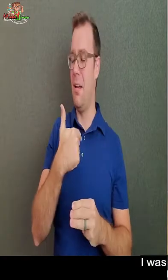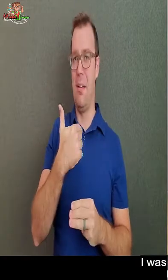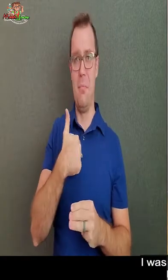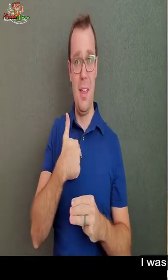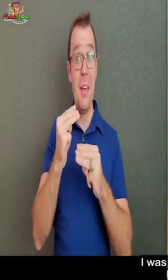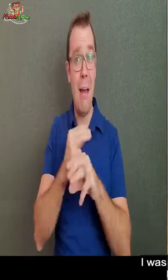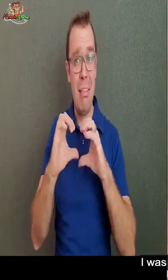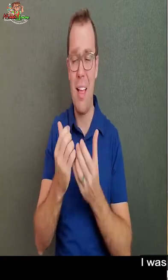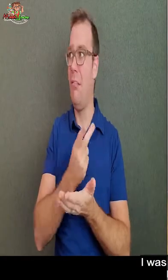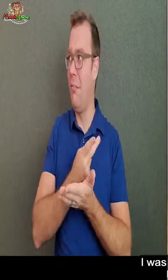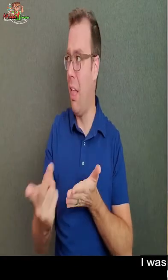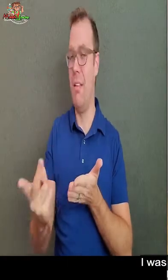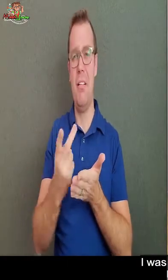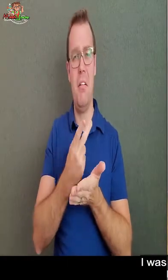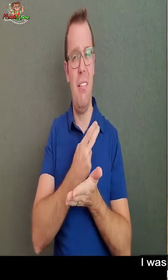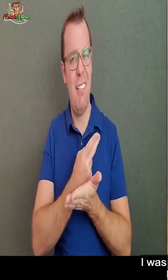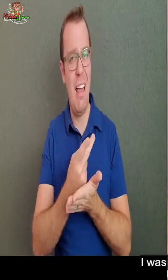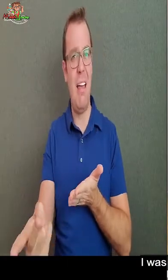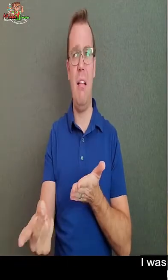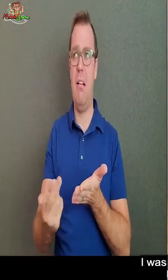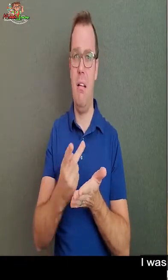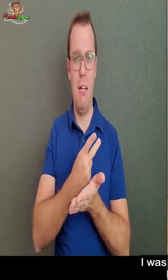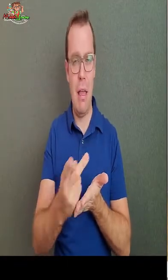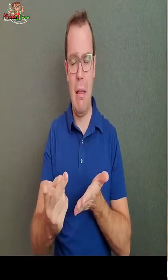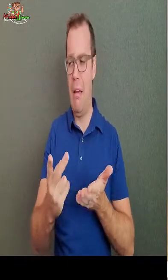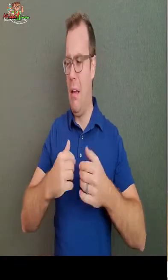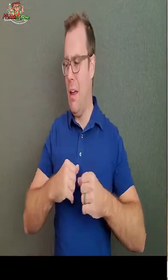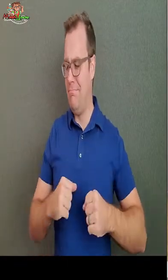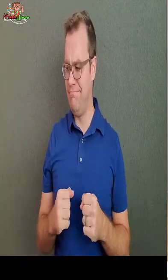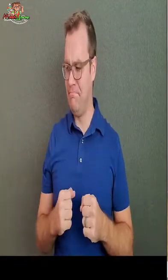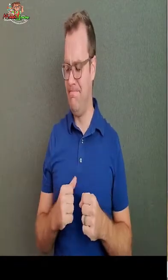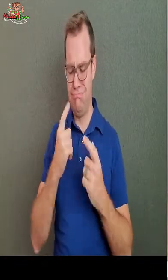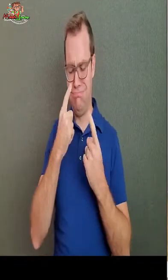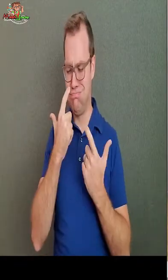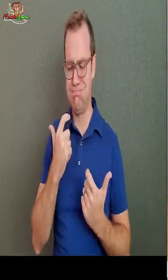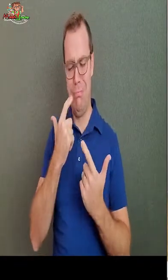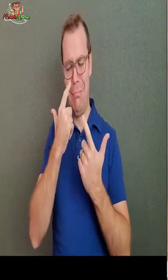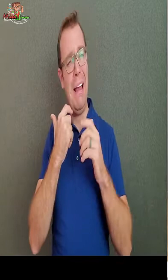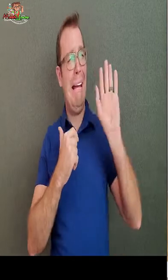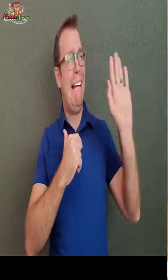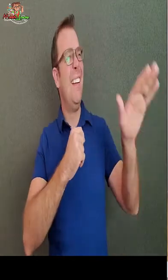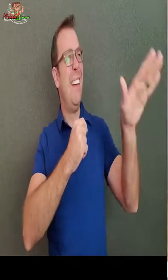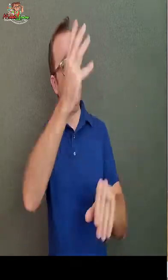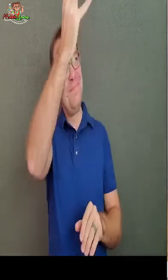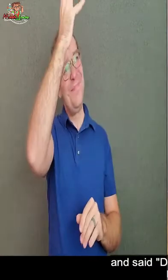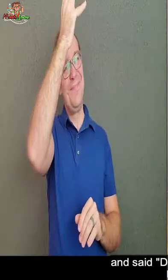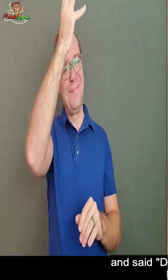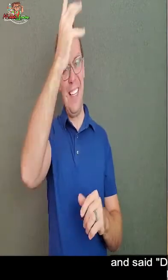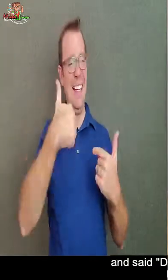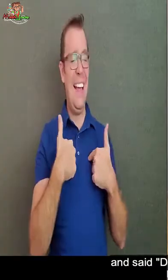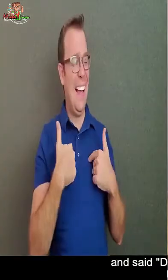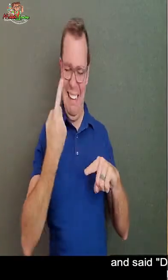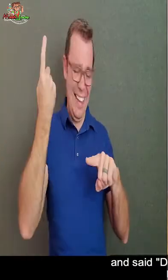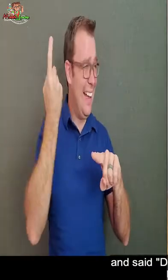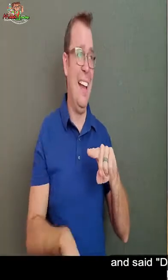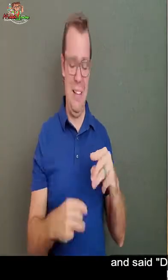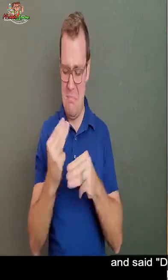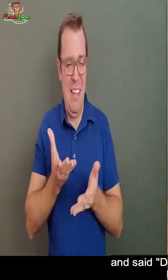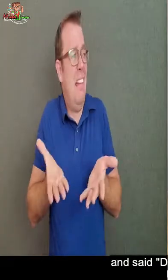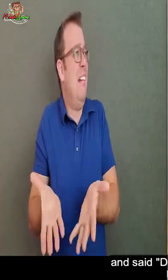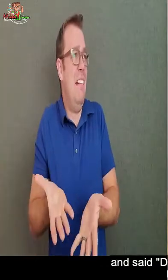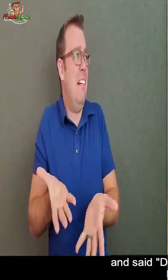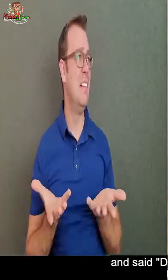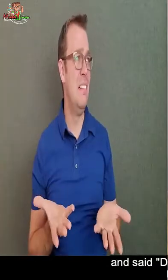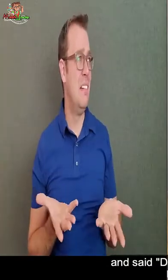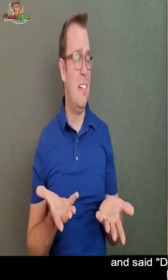मैं बार बार continuously I was failing in maths classes. So I came to मैं ride को रोते हुए आई and I said, Dad, I am not able to